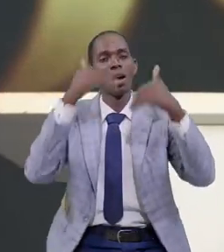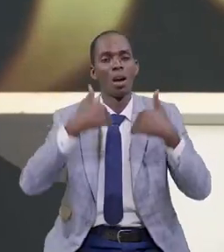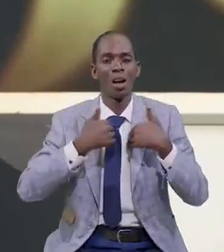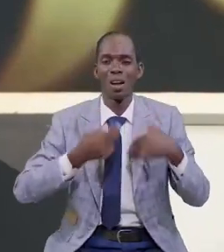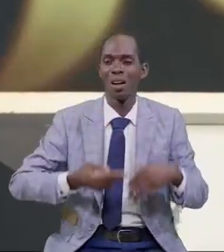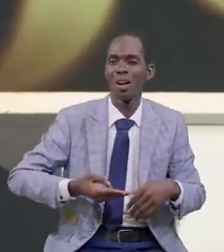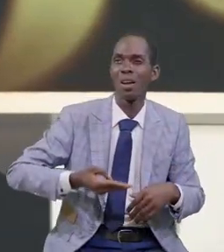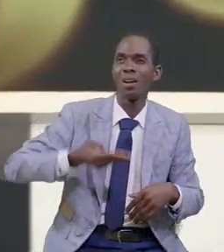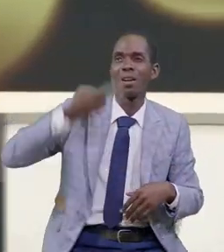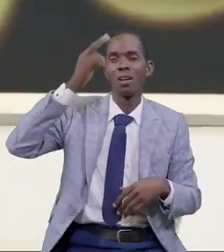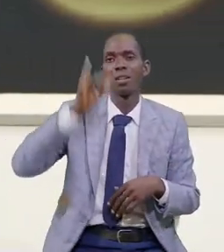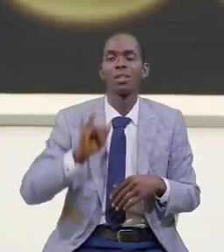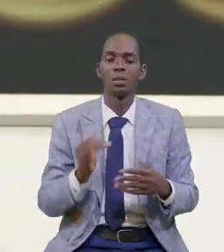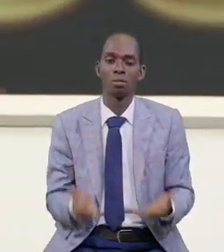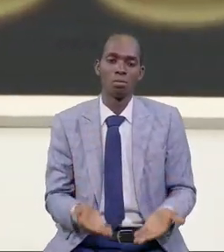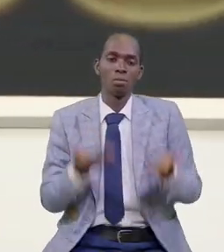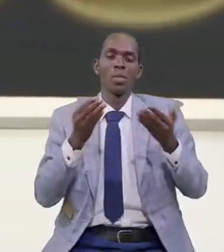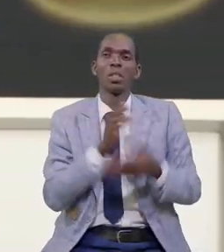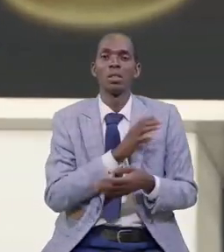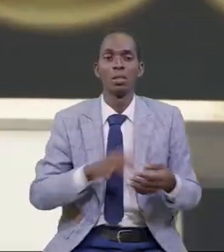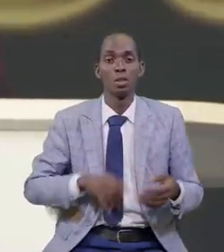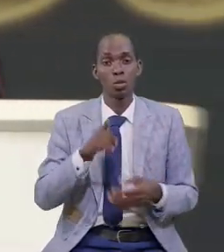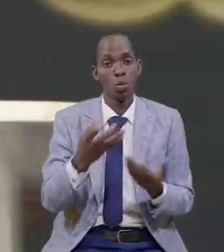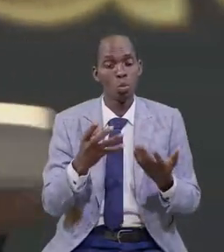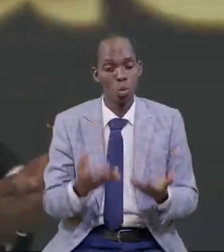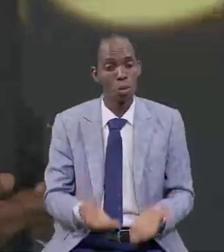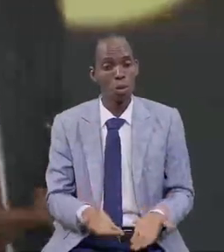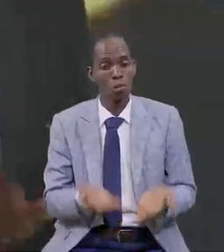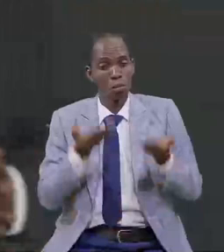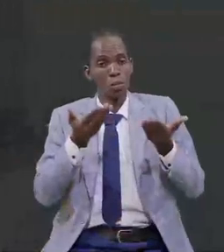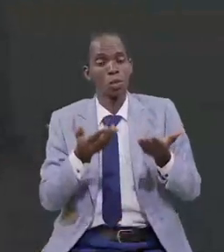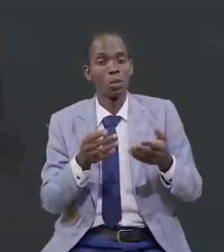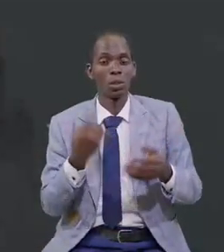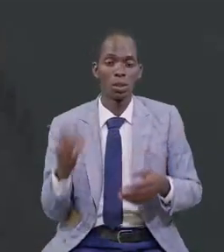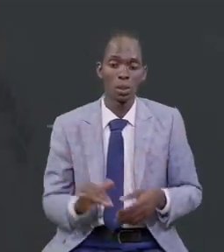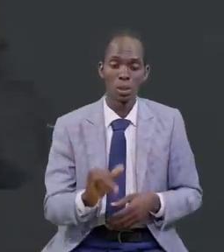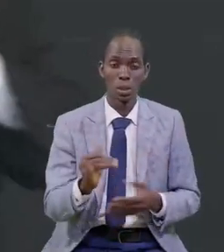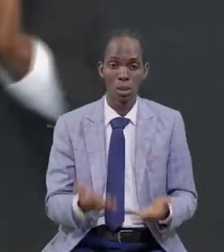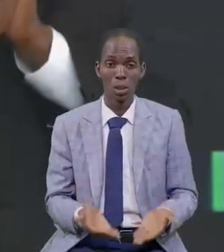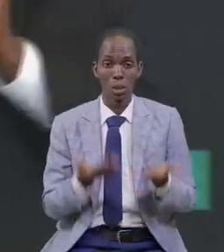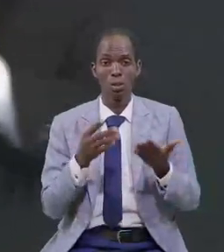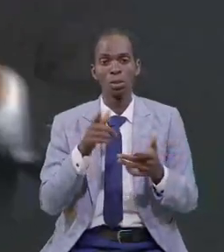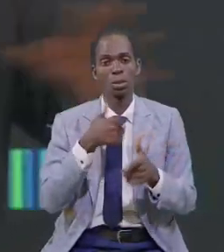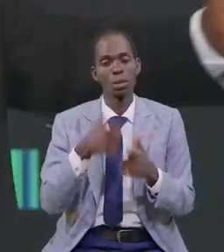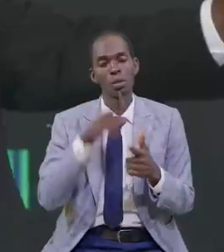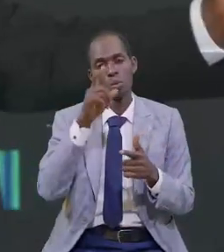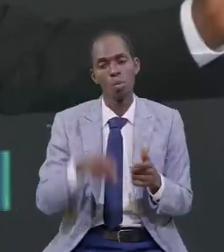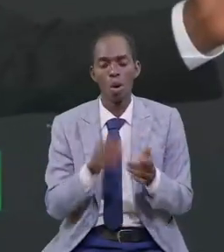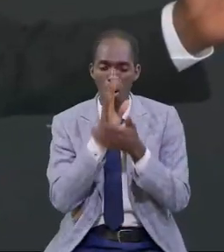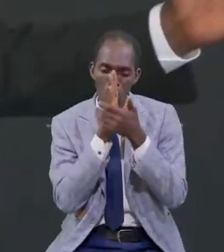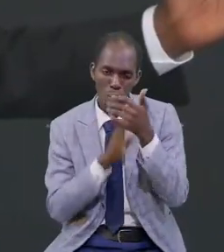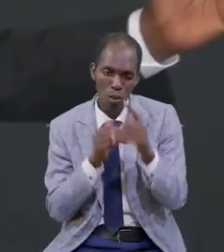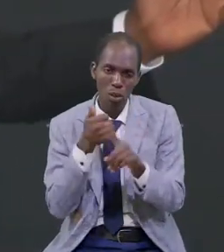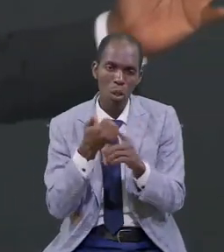élevé et alors alors si vous voulez les